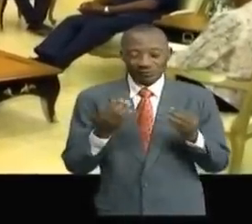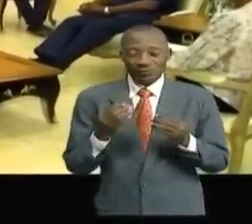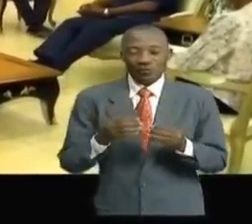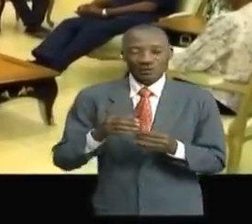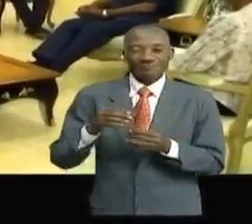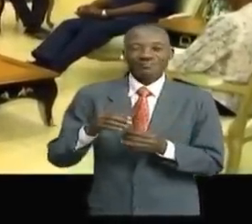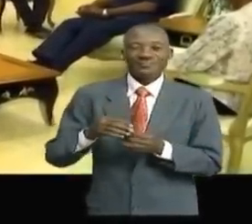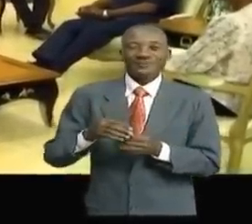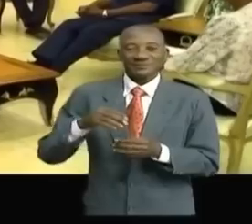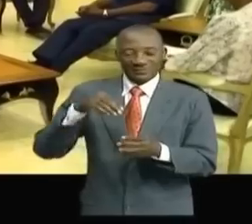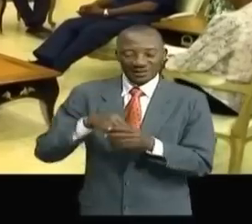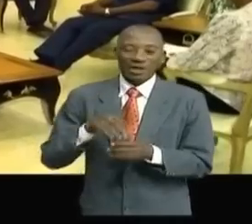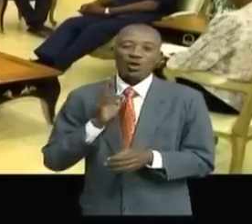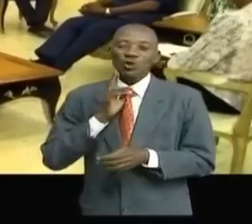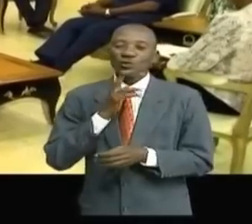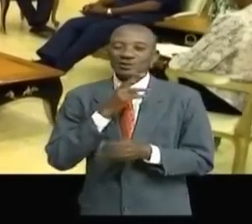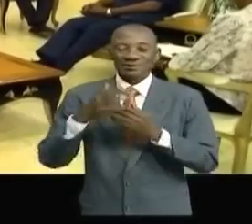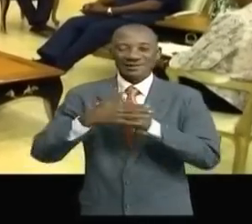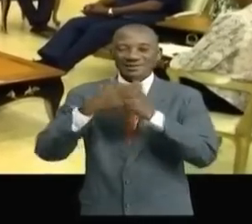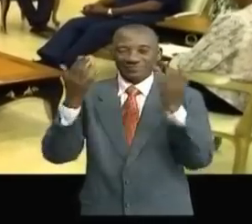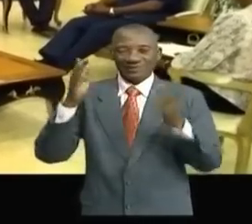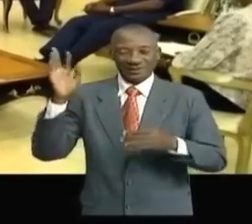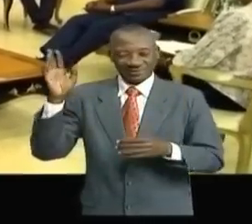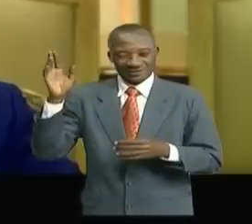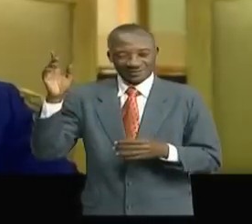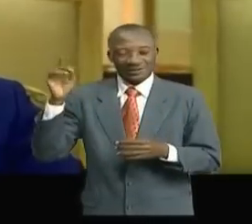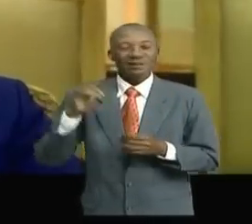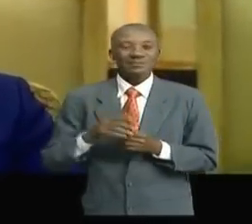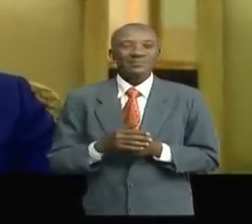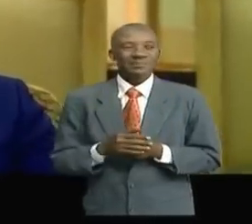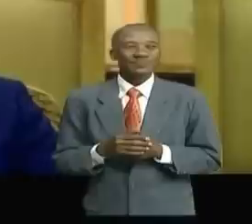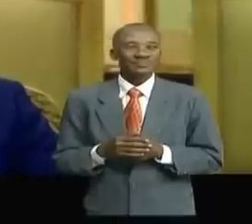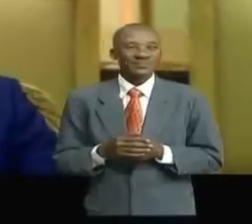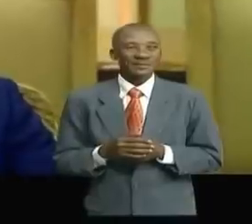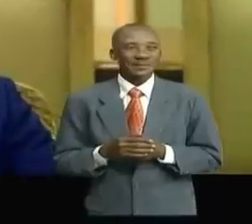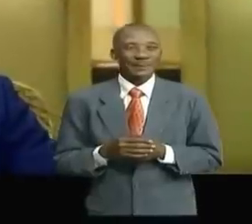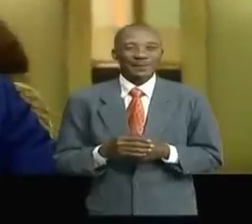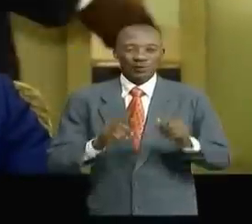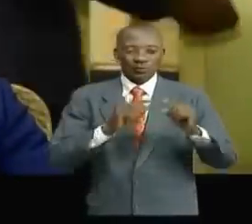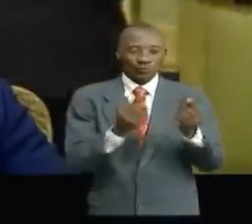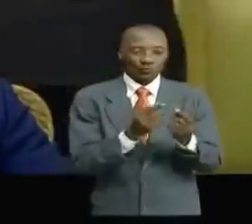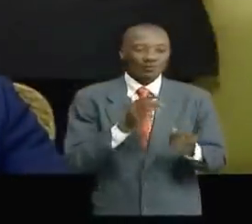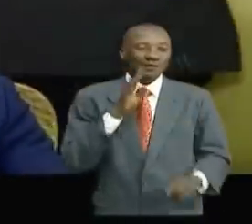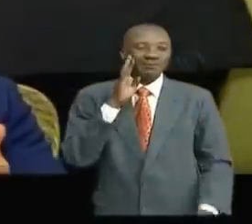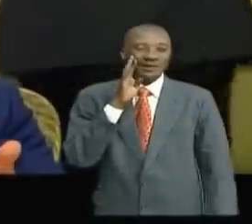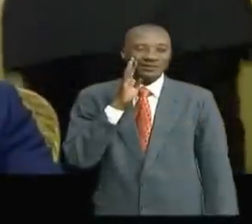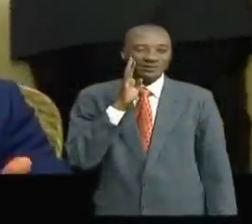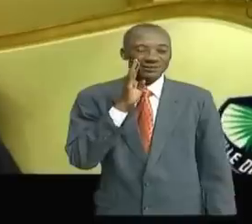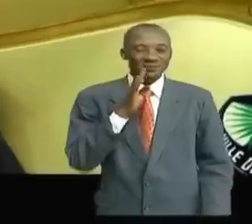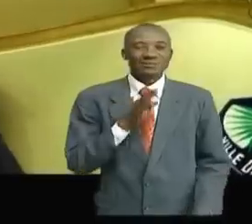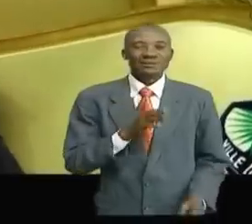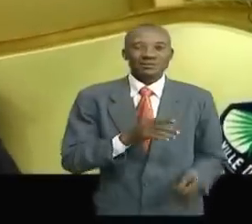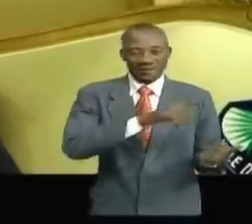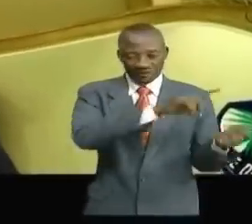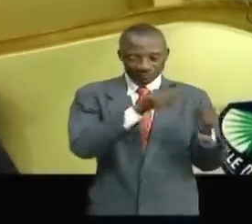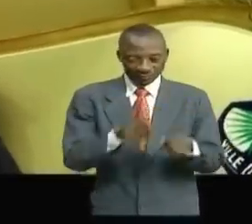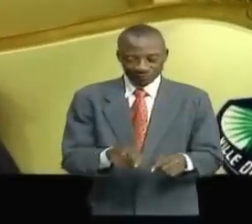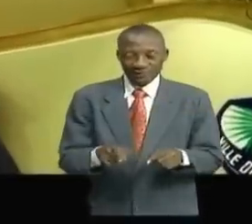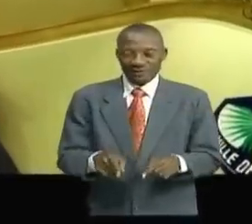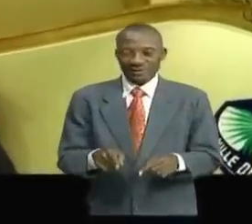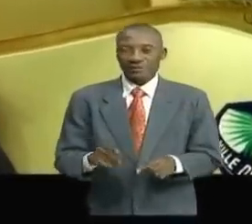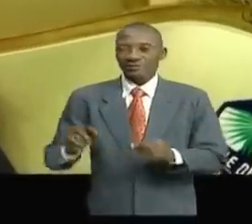avec une délégation officielle belge conduite par Maxime Prévost, député bourgmestre de la ville de Namur